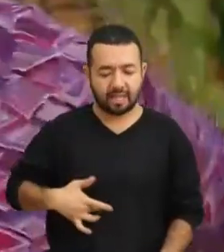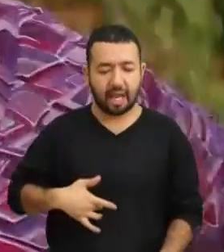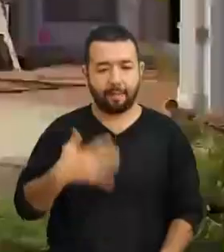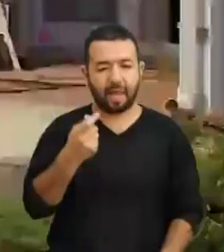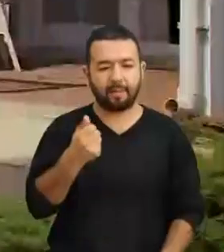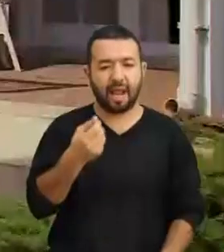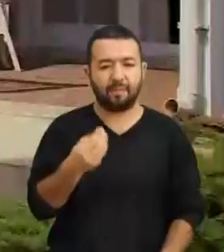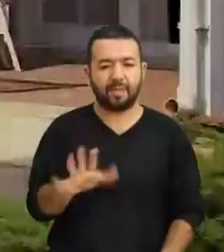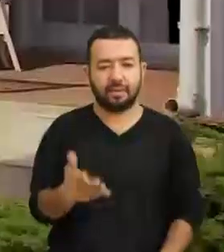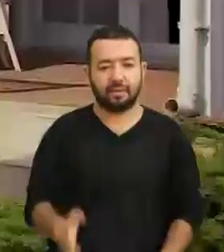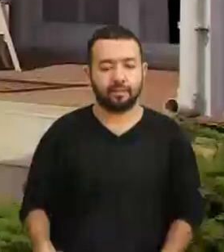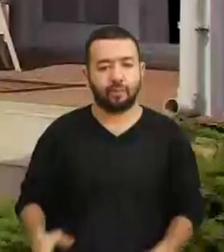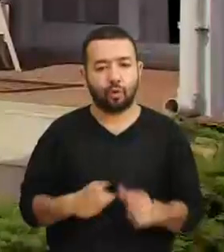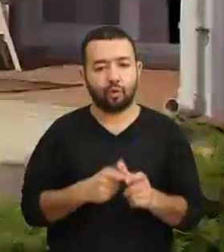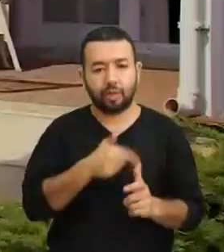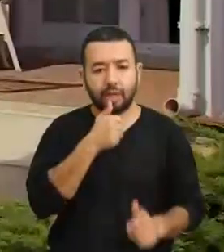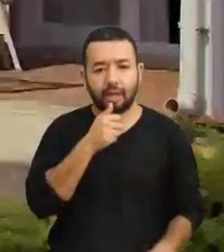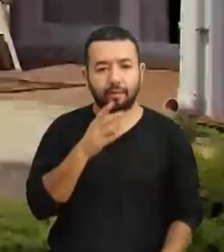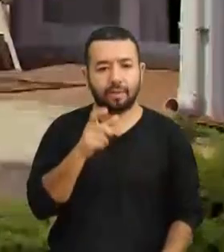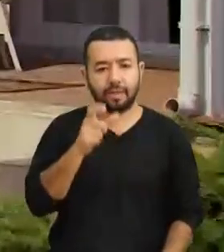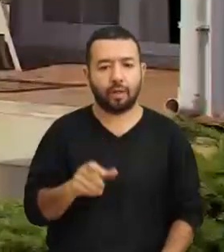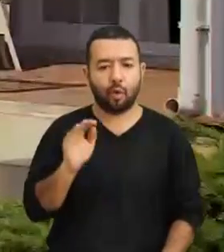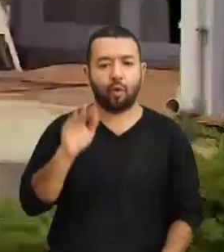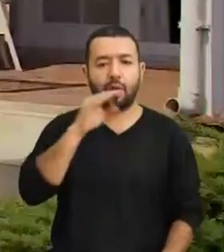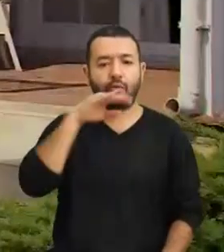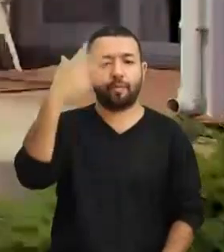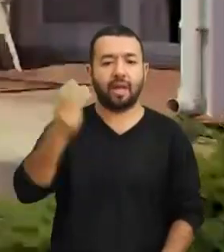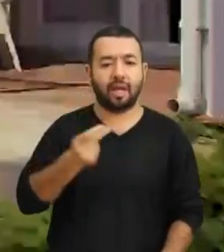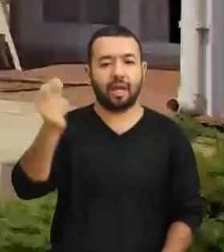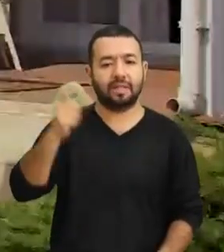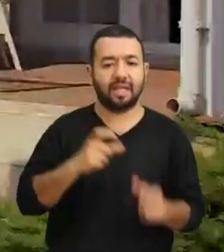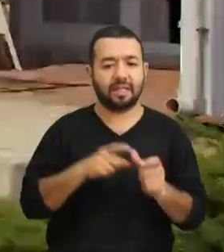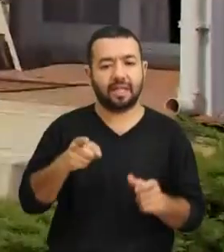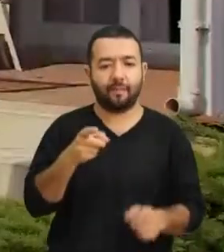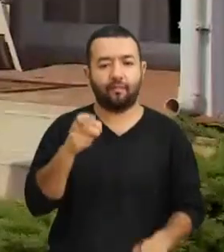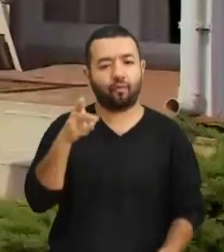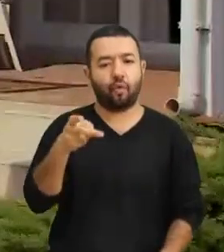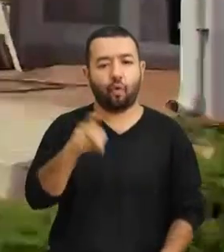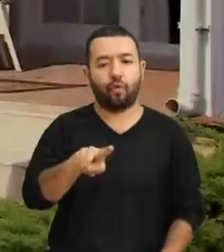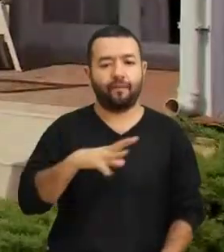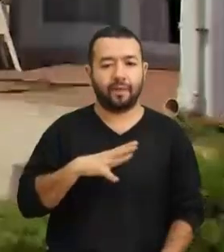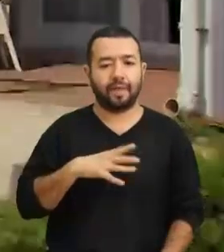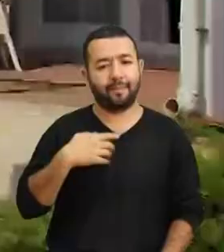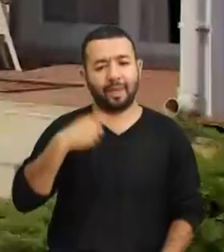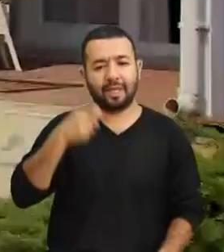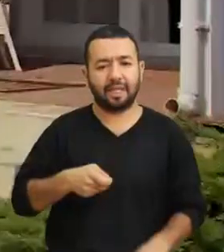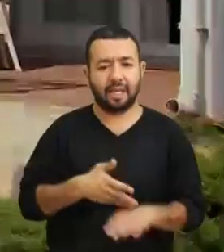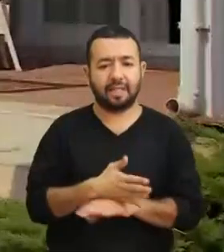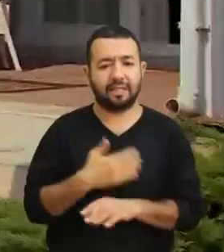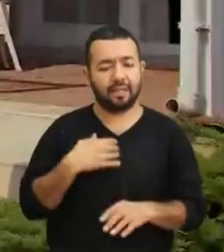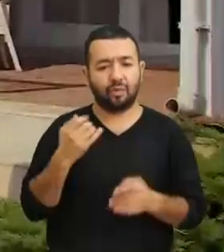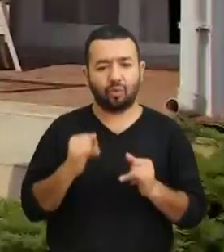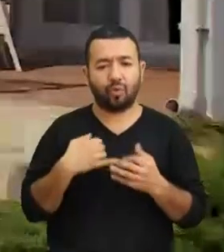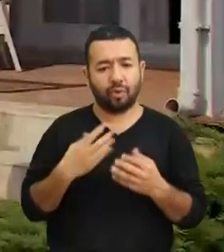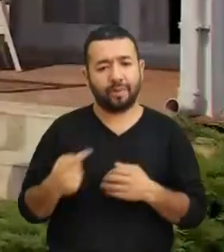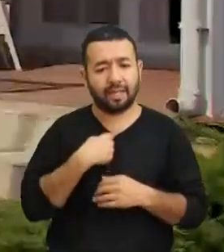etmez çünkü. Ah. Şükrü abi, bence sen yurt dışına kaç. Sarp Bey seni bu sefer öldürecek. Bittim ben. Gerçekten mahvoldum. Siz bana